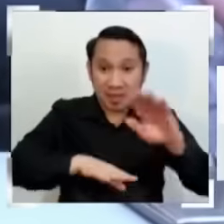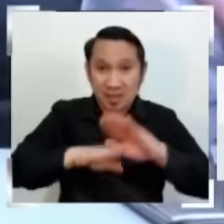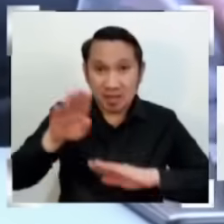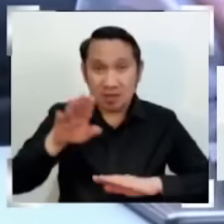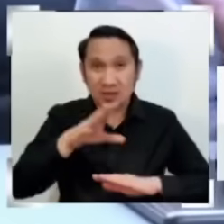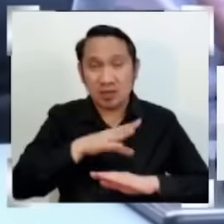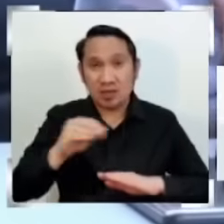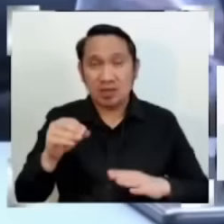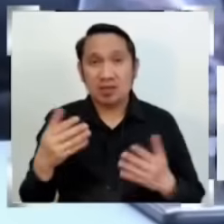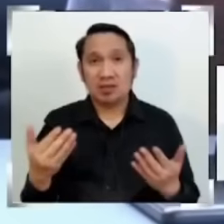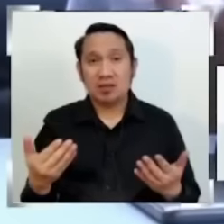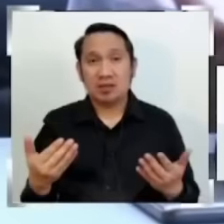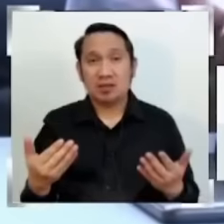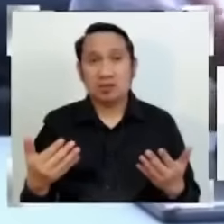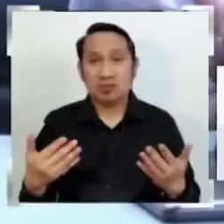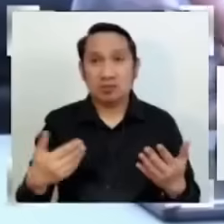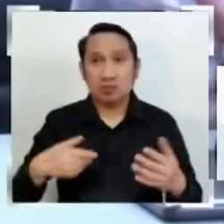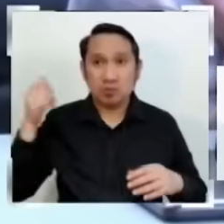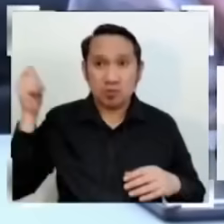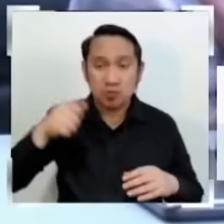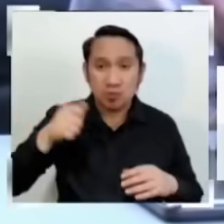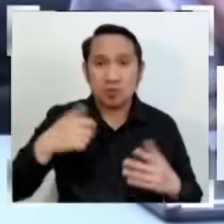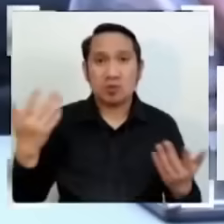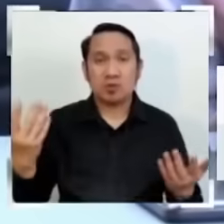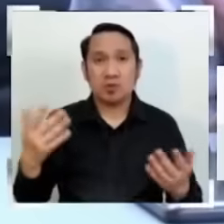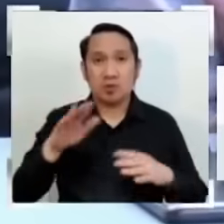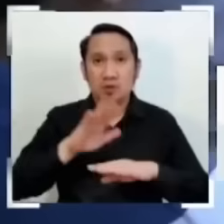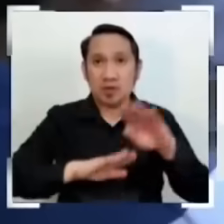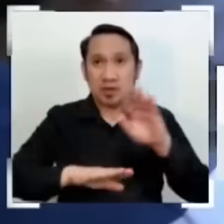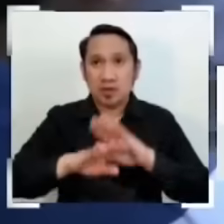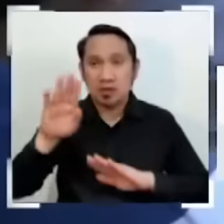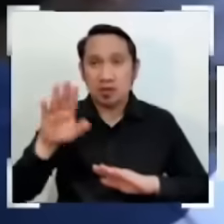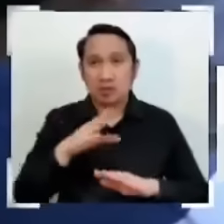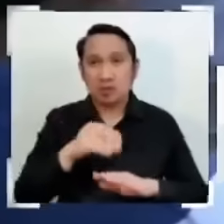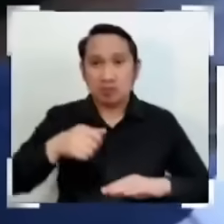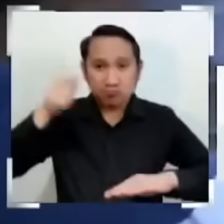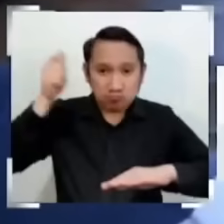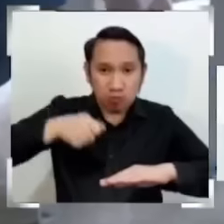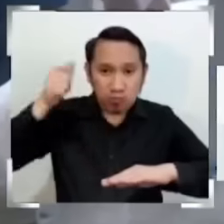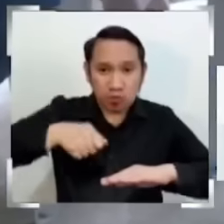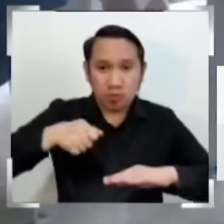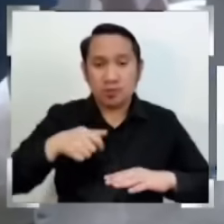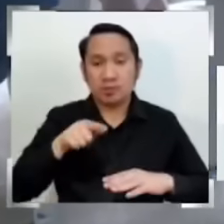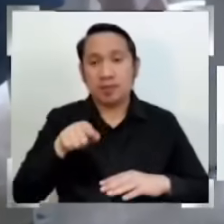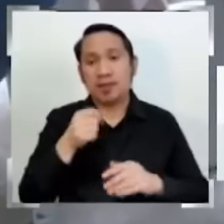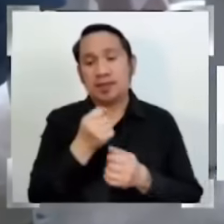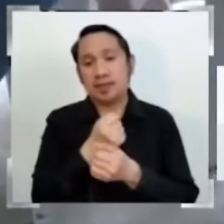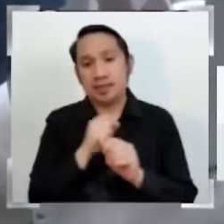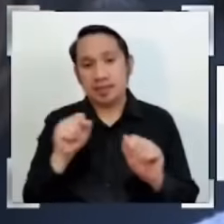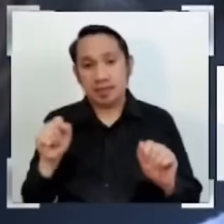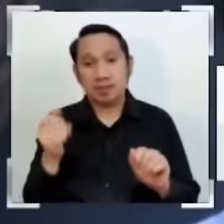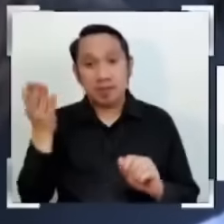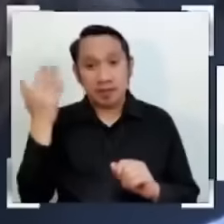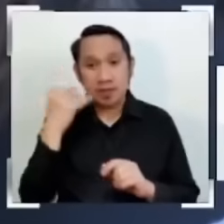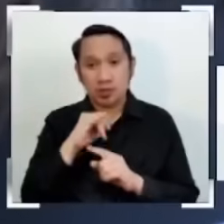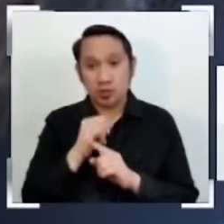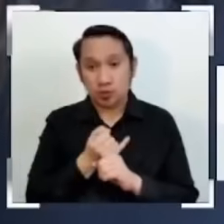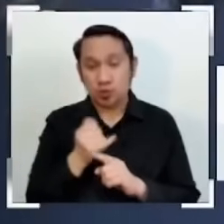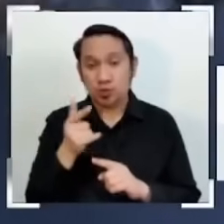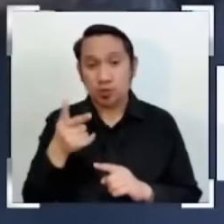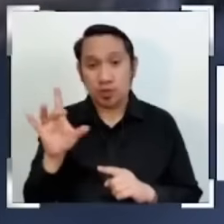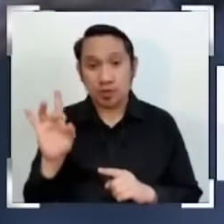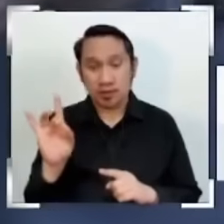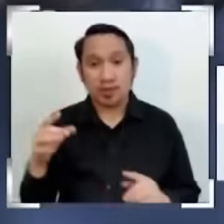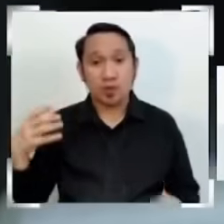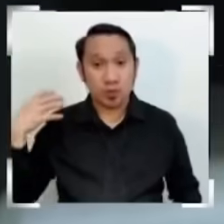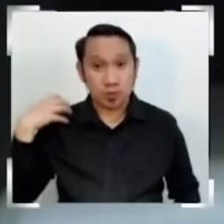at pinukpok po itong dalawang kamay ko ng martilyo. Nasagip si LB nitong June 28 ang mga amo niyang